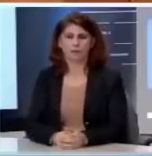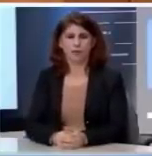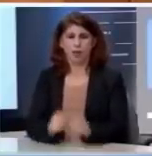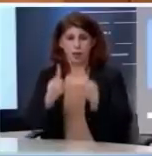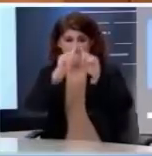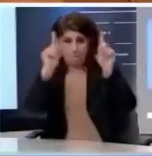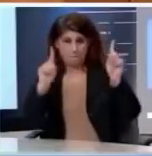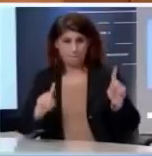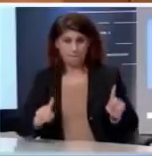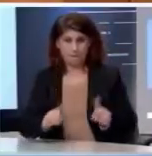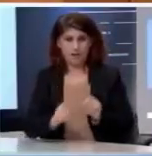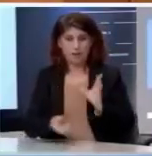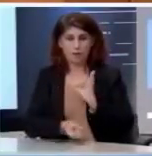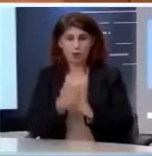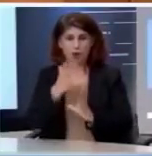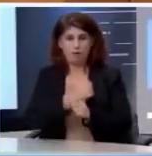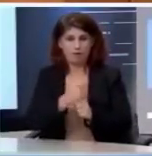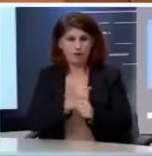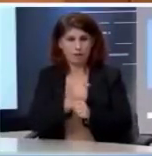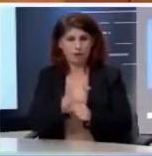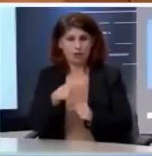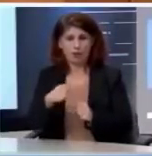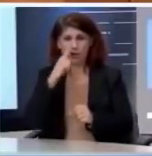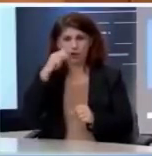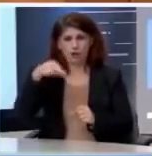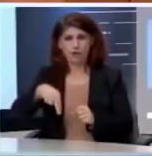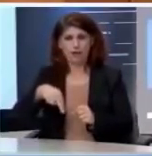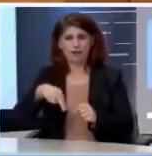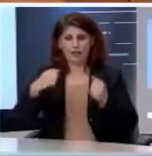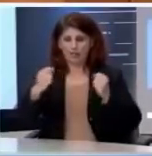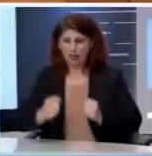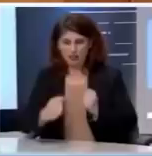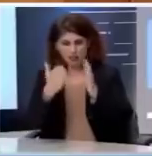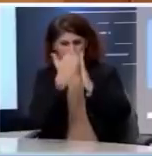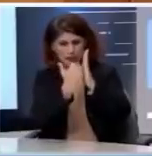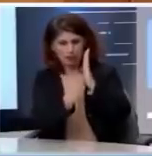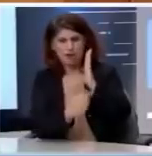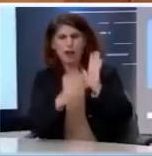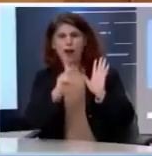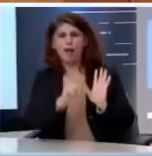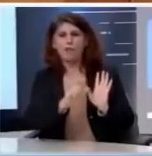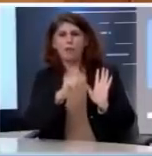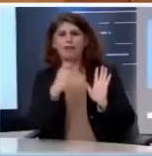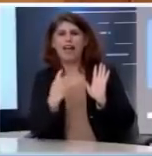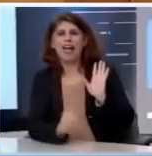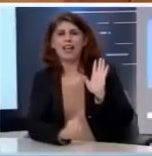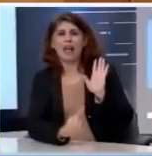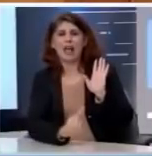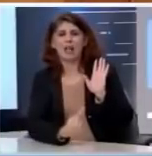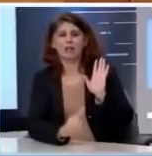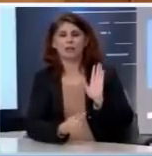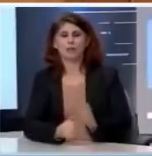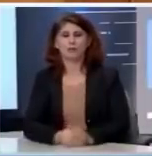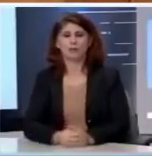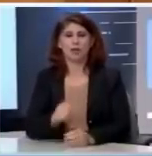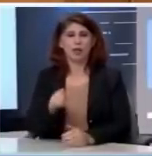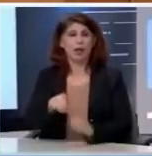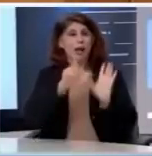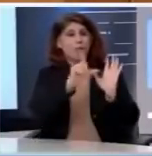τον πίνακα των νέων φαρμάκων εκείνου του δελτίου. Η Νοβάρτης βρίσκεται στη θέση 71.